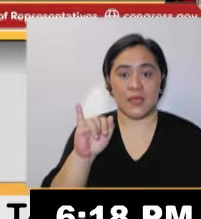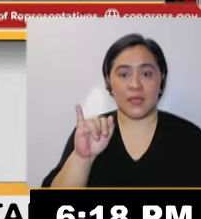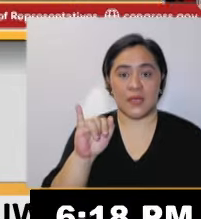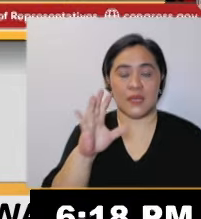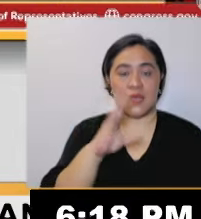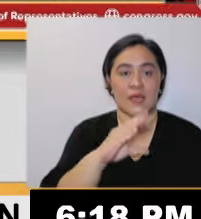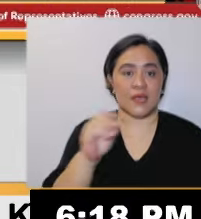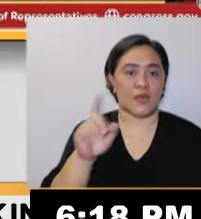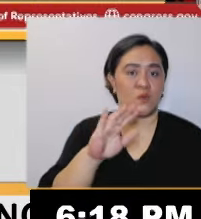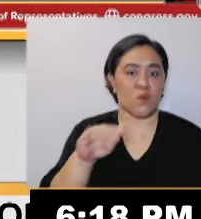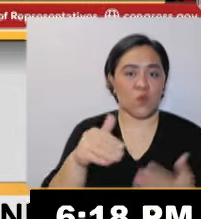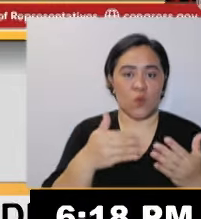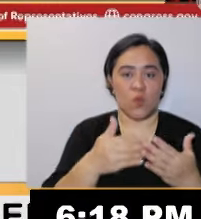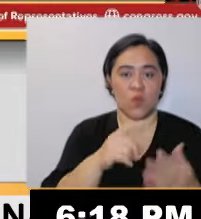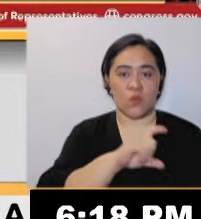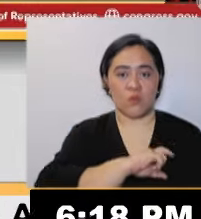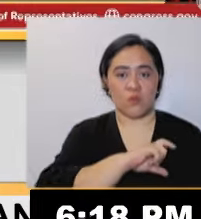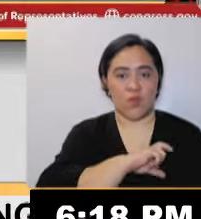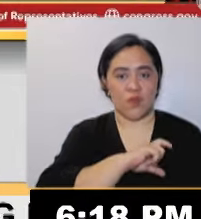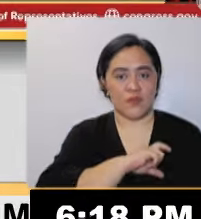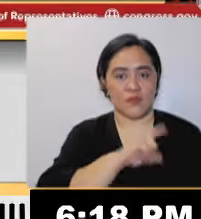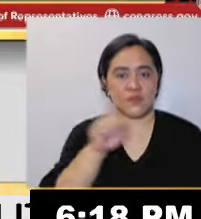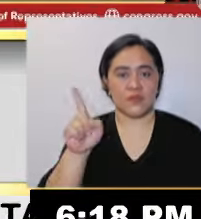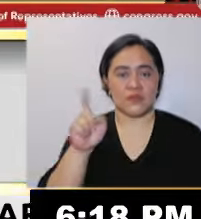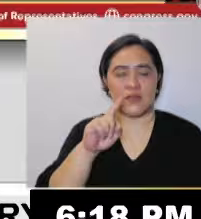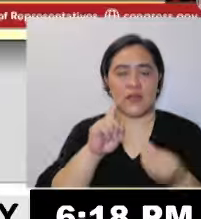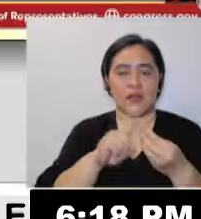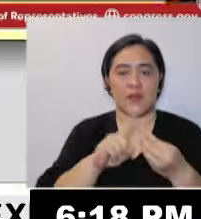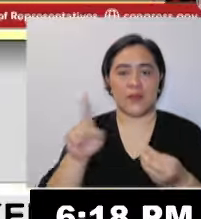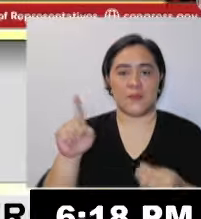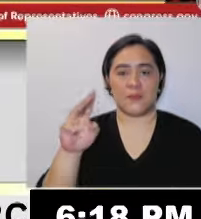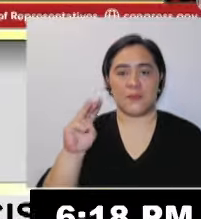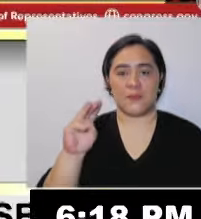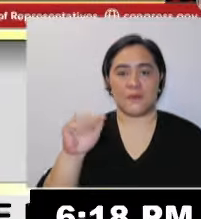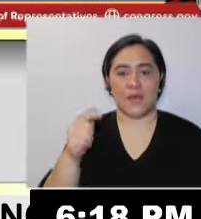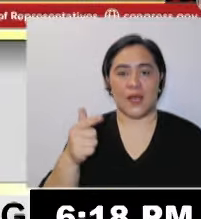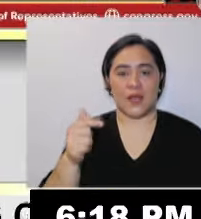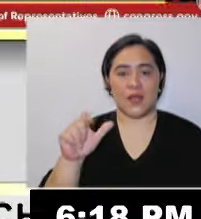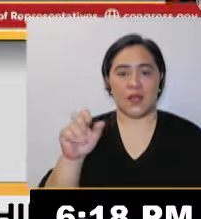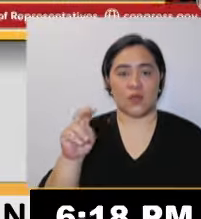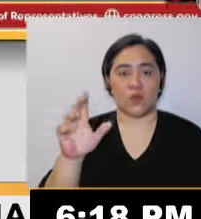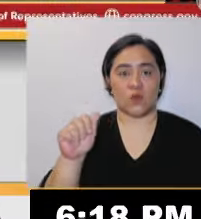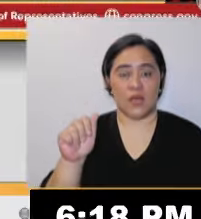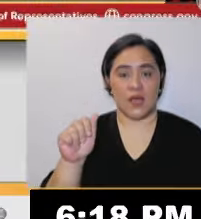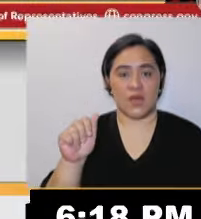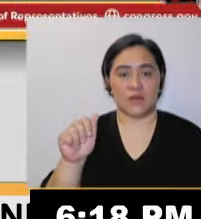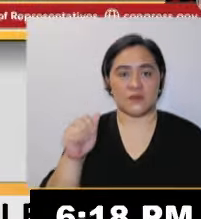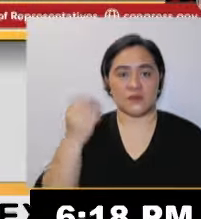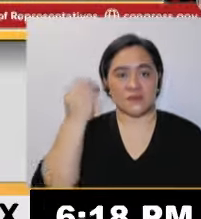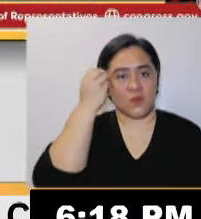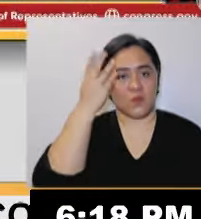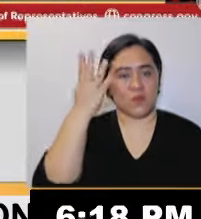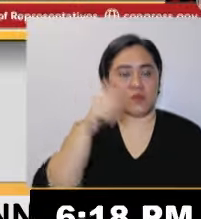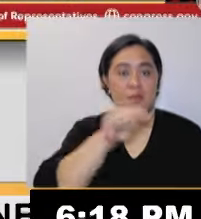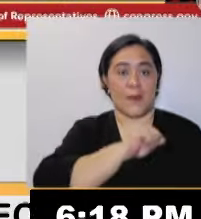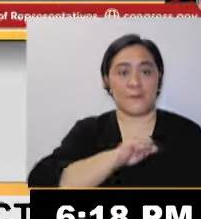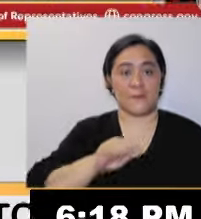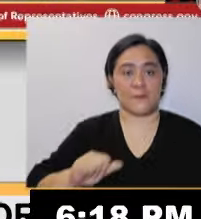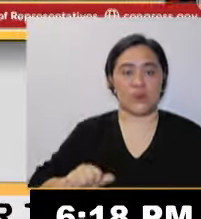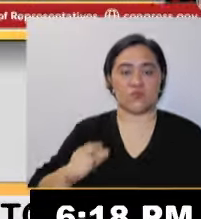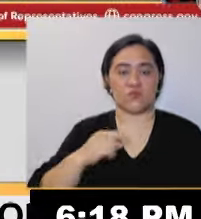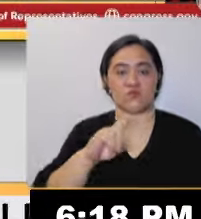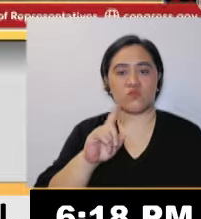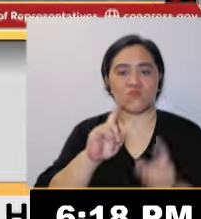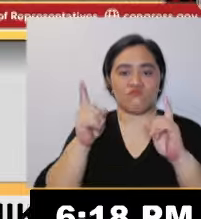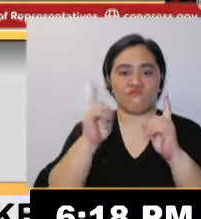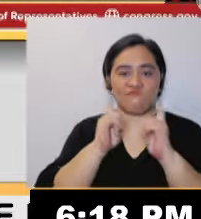attache naka-assign doon na si kernel magaluna at yung ating ambassador doon sa Abu Dhabi So